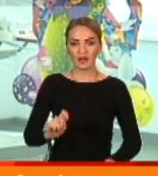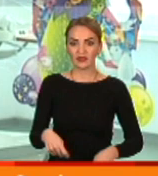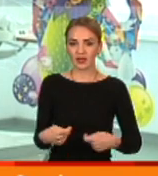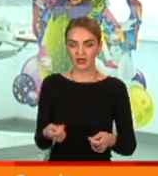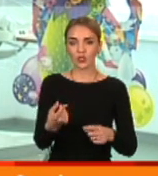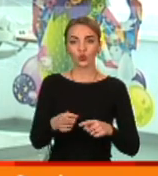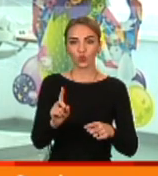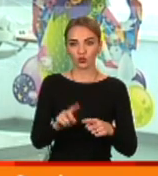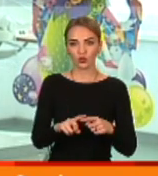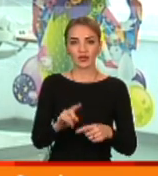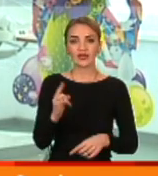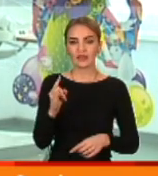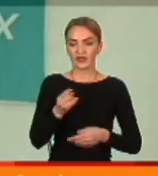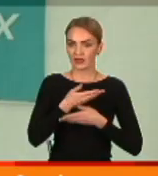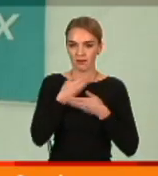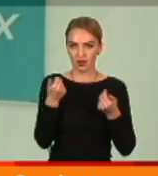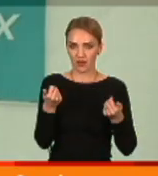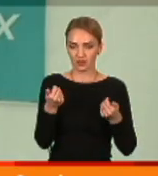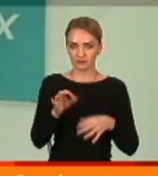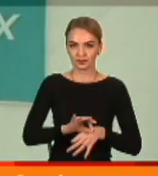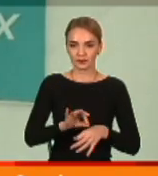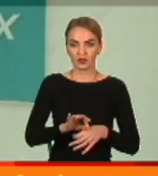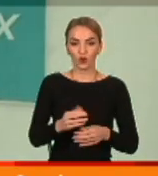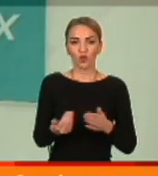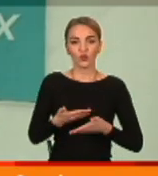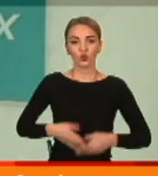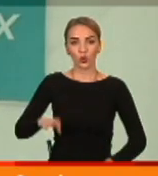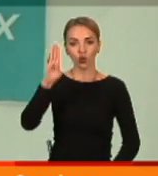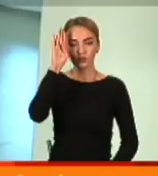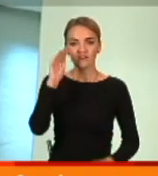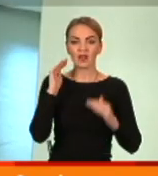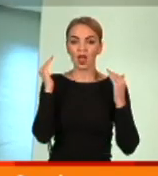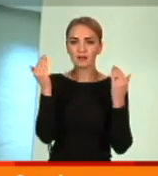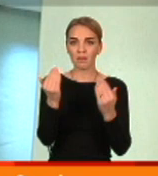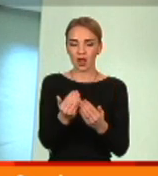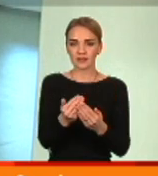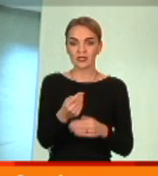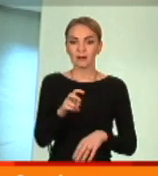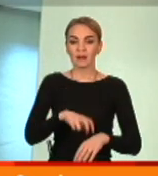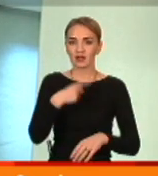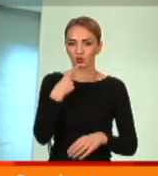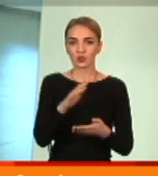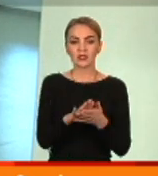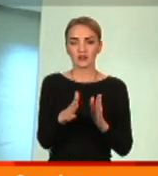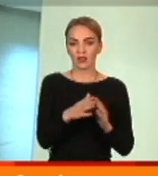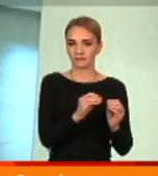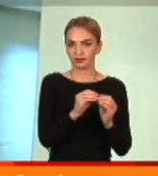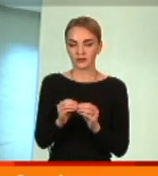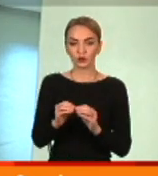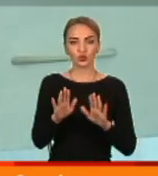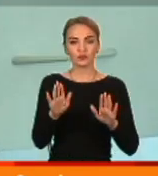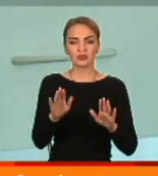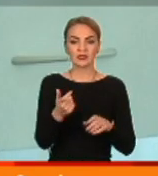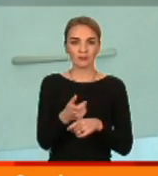передається, тому його у дитини й немає. Новонароджений хлопчик нині у реанімації. Медики кажуть, його стан стабільний і